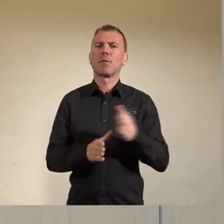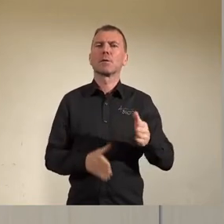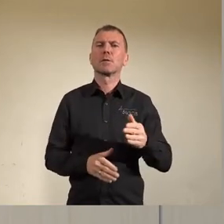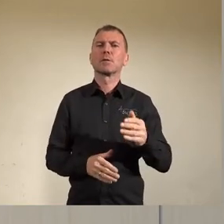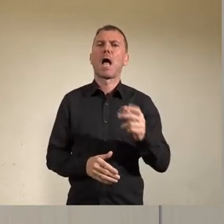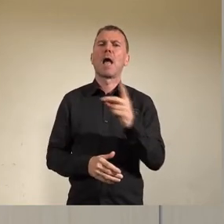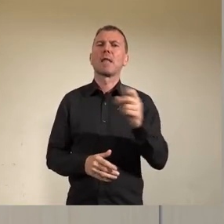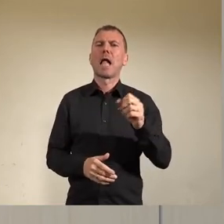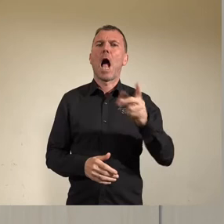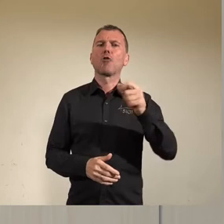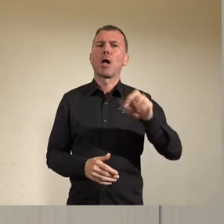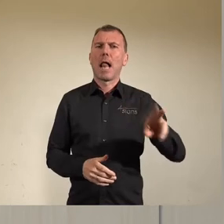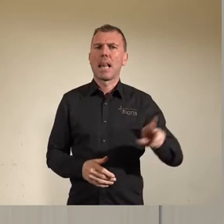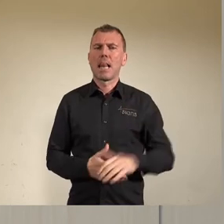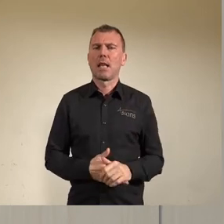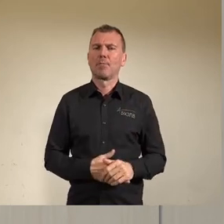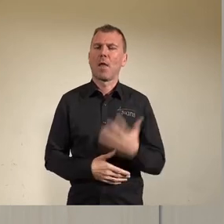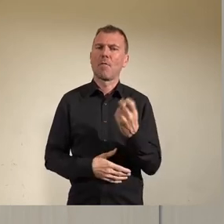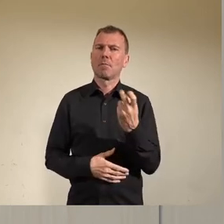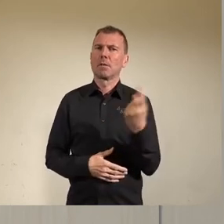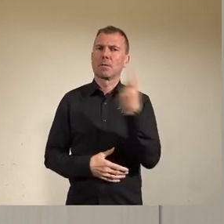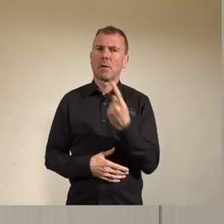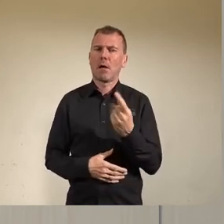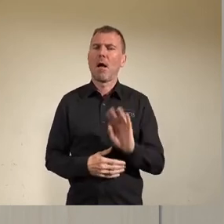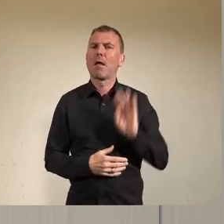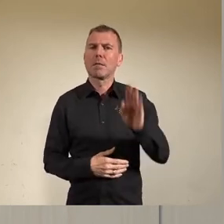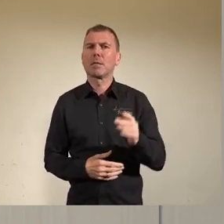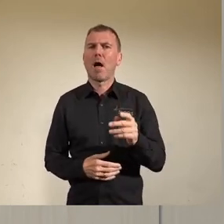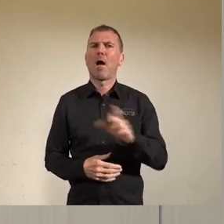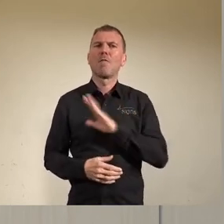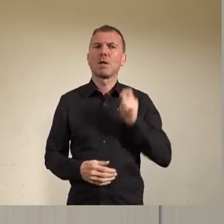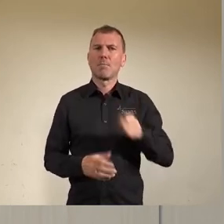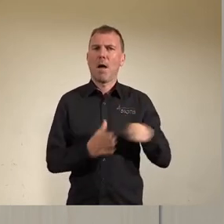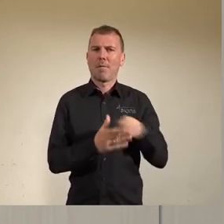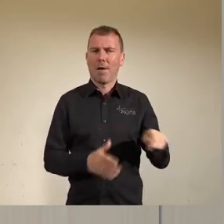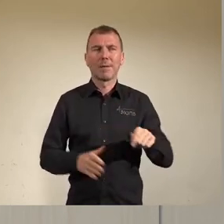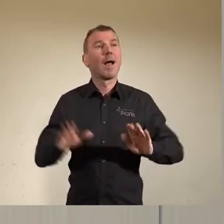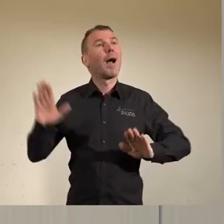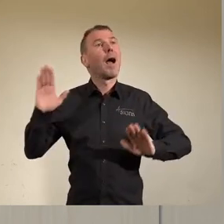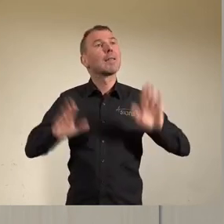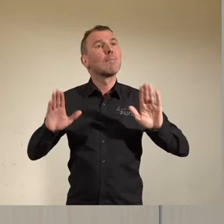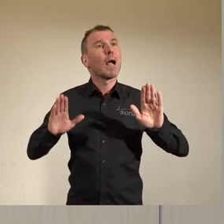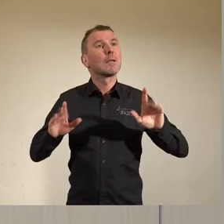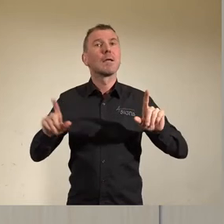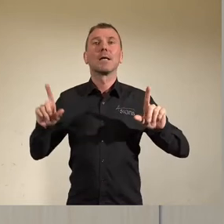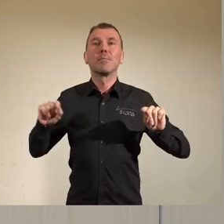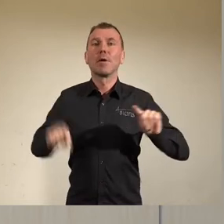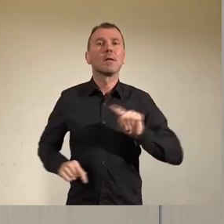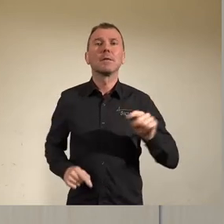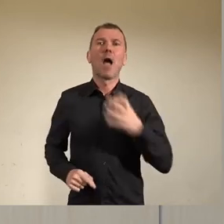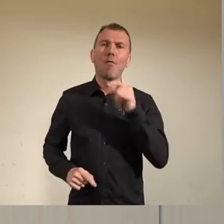nach 25 Jahre nach den Freien Volkskammerwahlen in der DDR: Demokratie ist eben kein Wünsch dir was, sondern harte